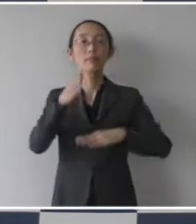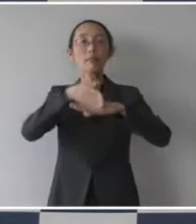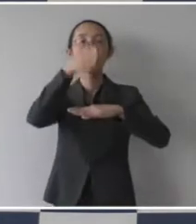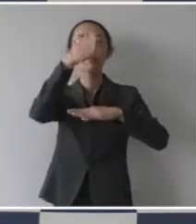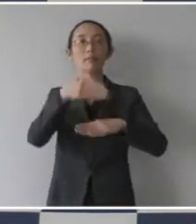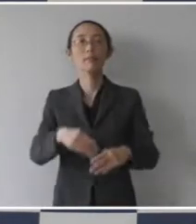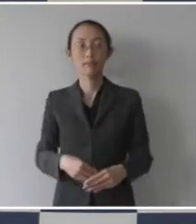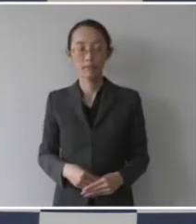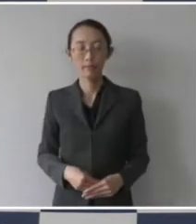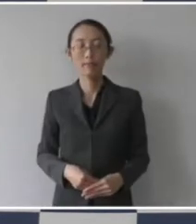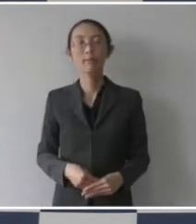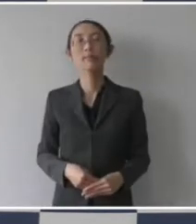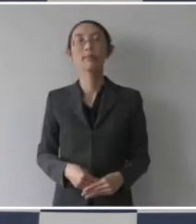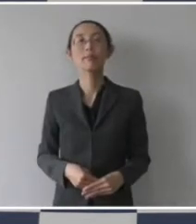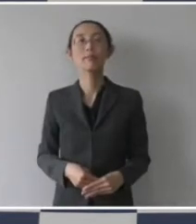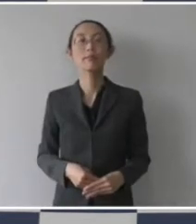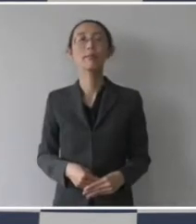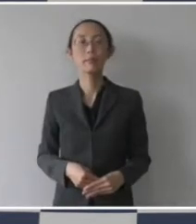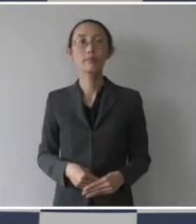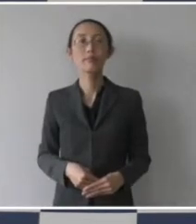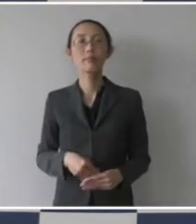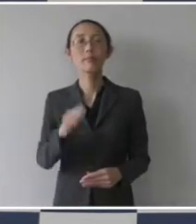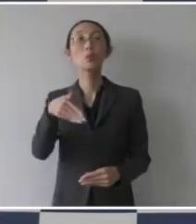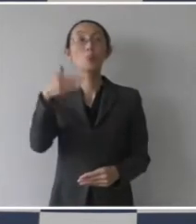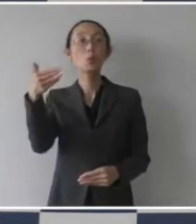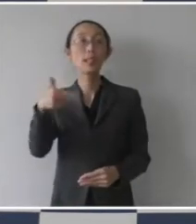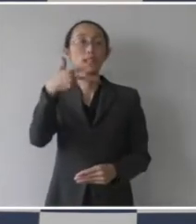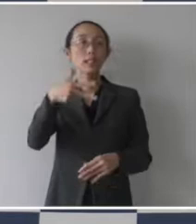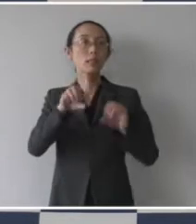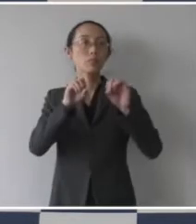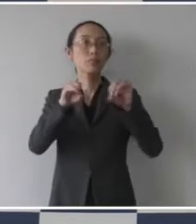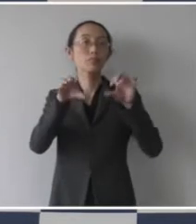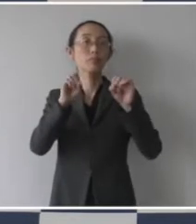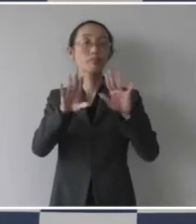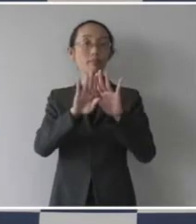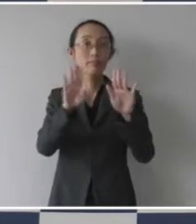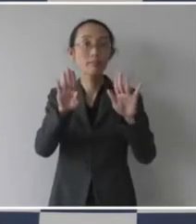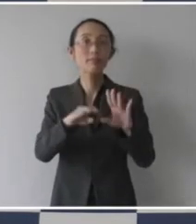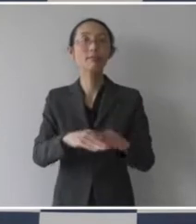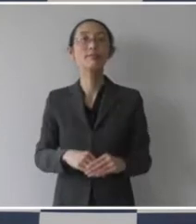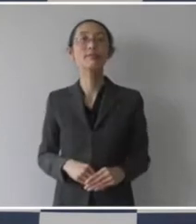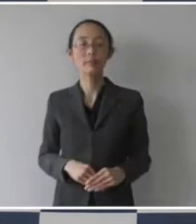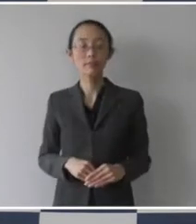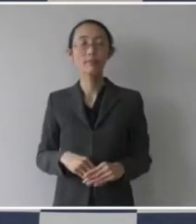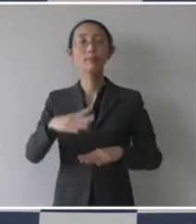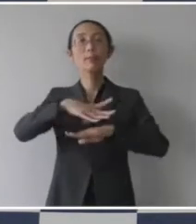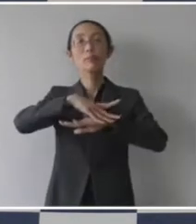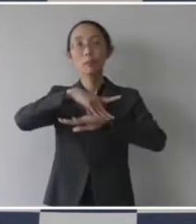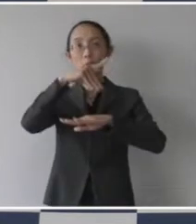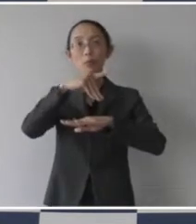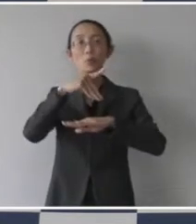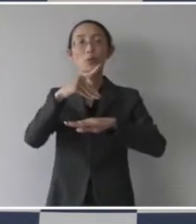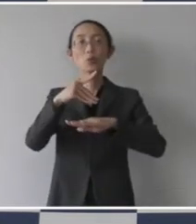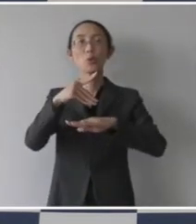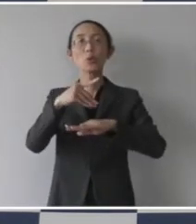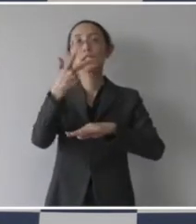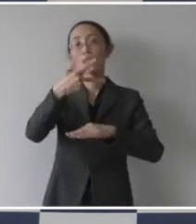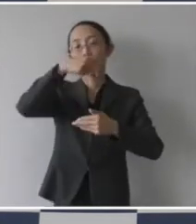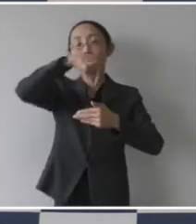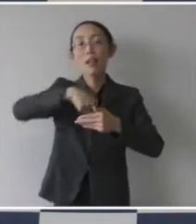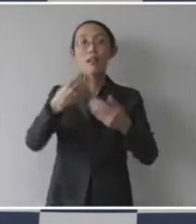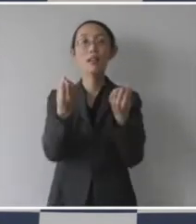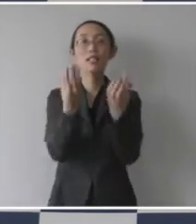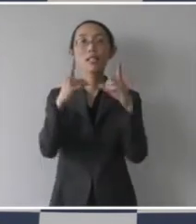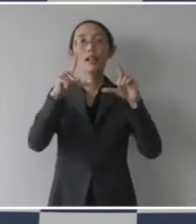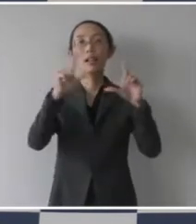。それでは、市からのお知らせに移ります。はじめに各1、豊橋市内における